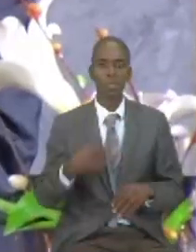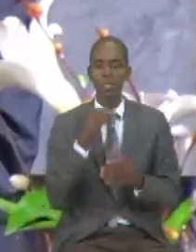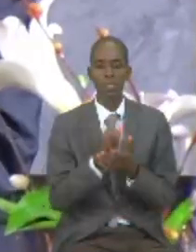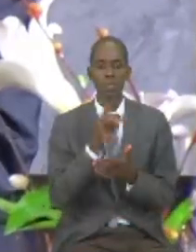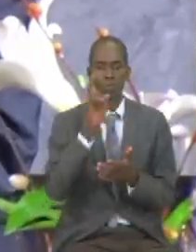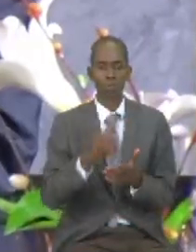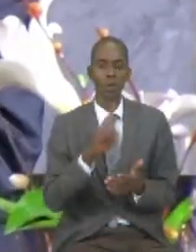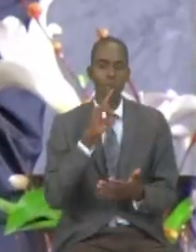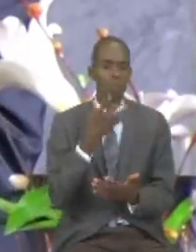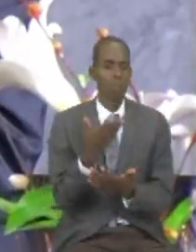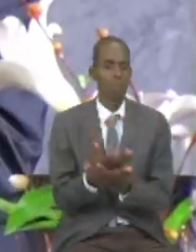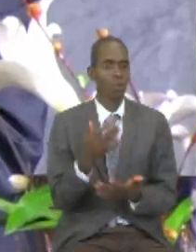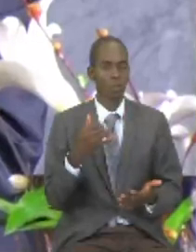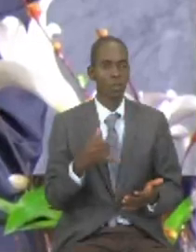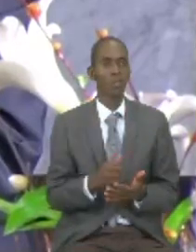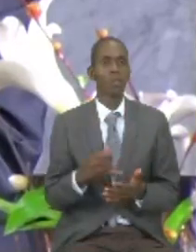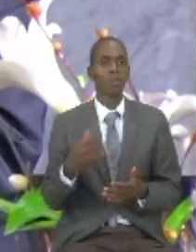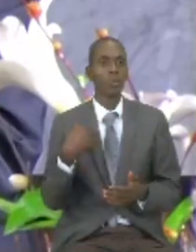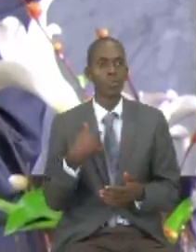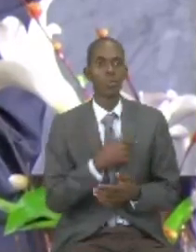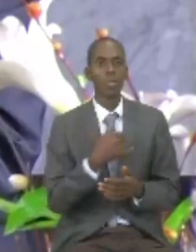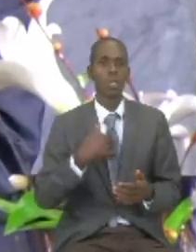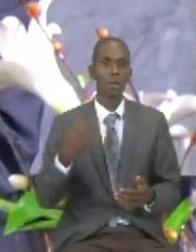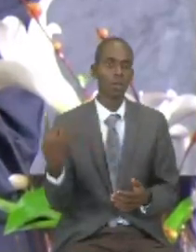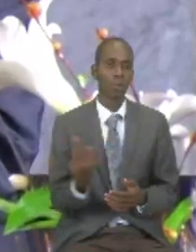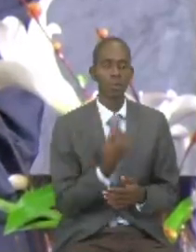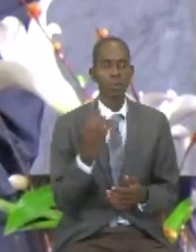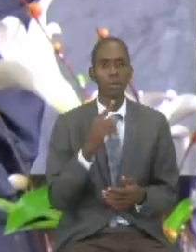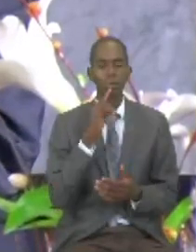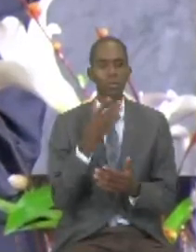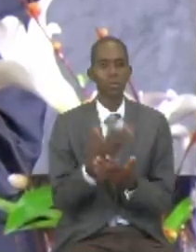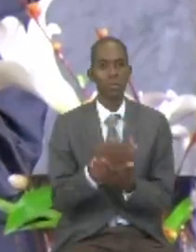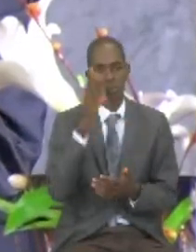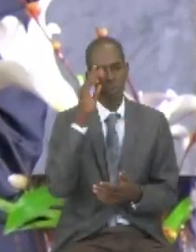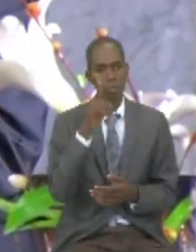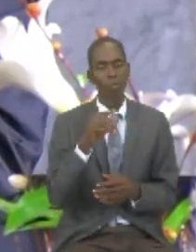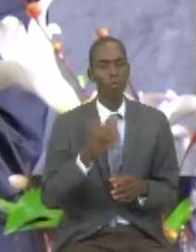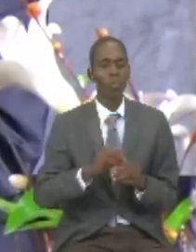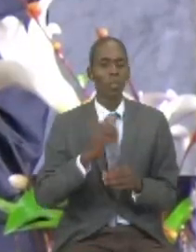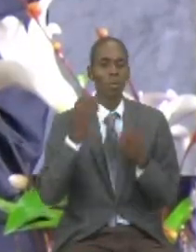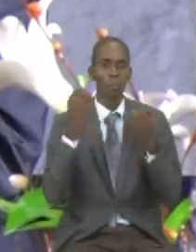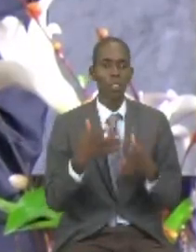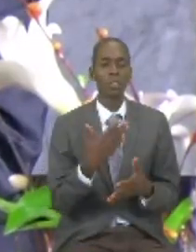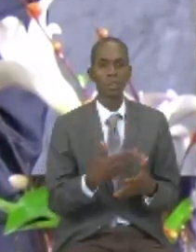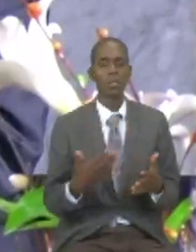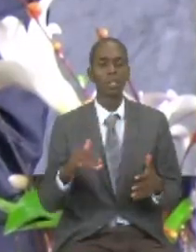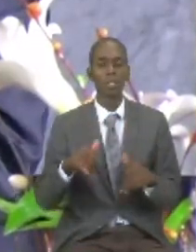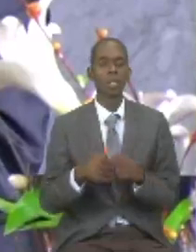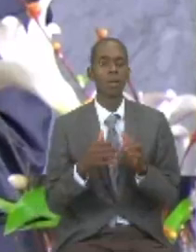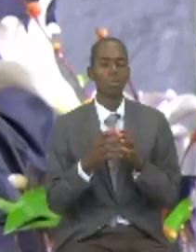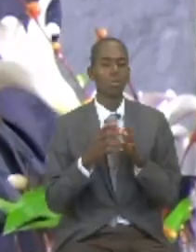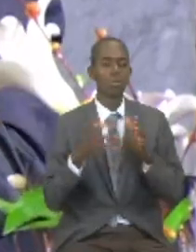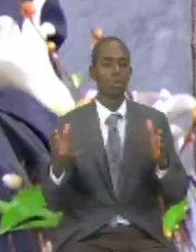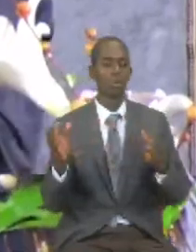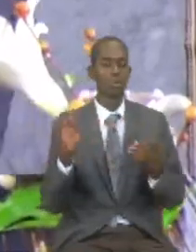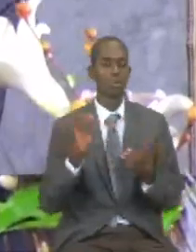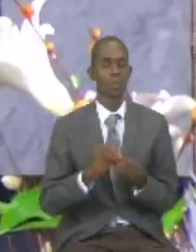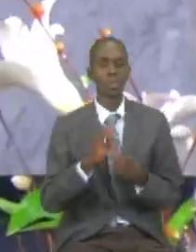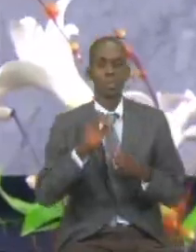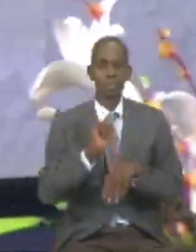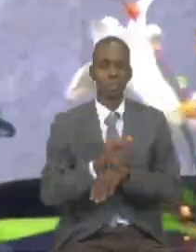prouvez-le. Et dont nous avons souvent éprouvé le zèle dans beaucoup d'occasions, et qui en montre plus